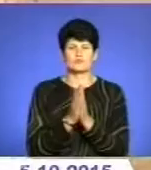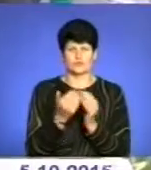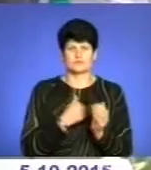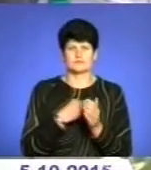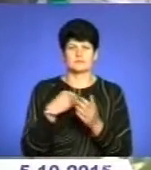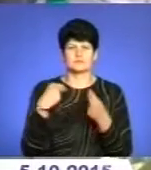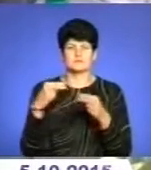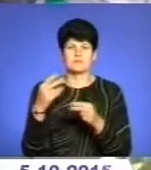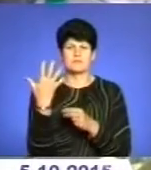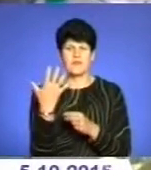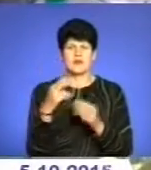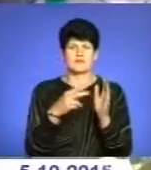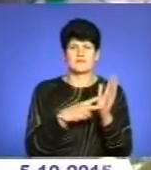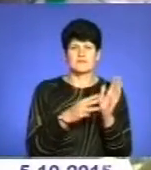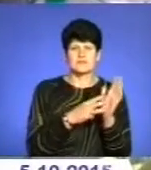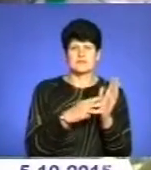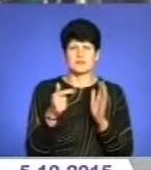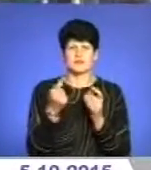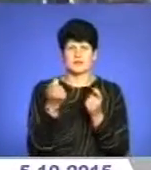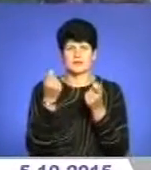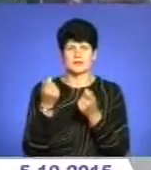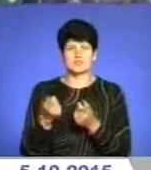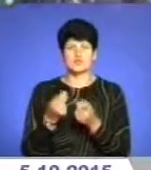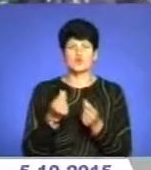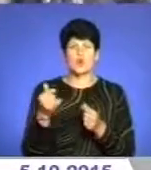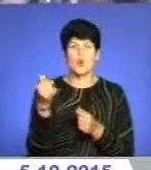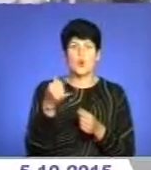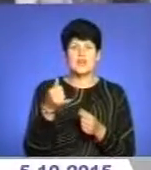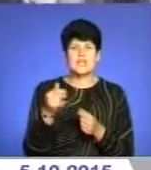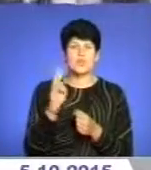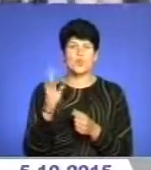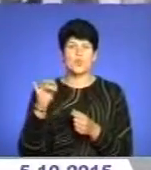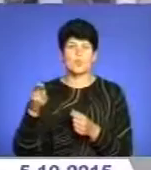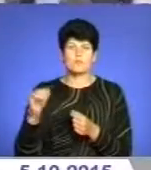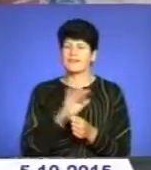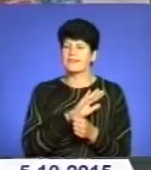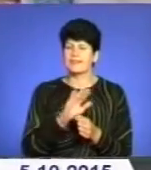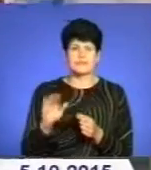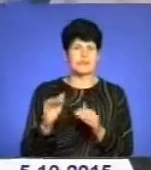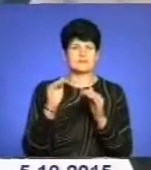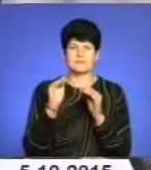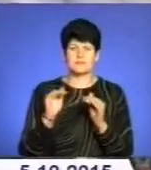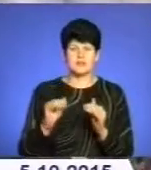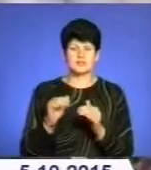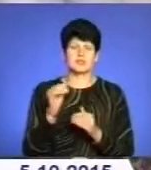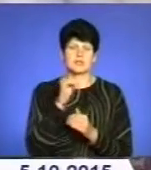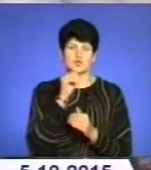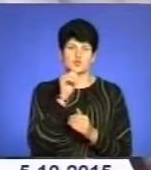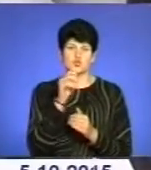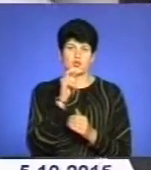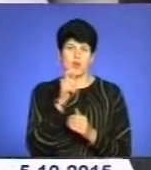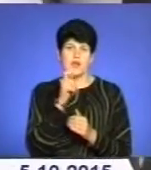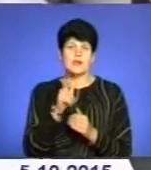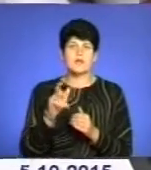8 гривень. Трохи дешевше, ніж в супермаркеті, коштувала олія та крупи. Не знизили ціну на цукор та муку, кажуть